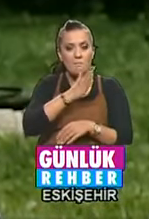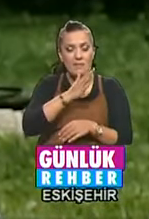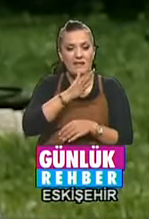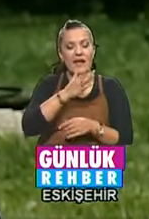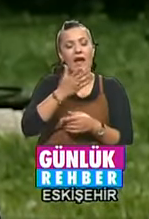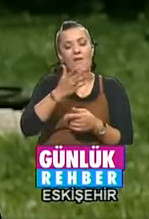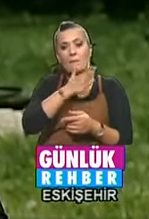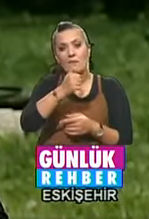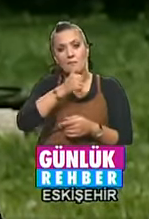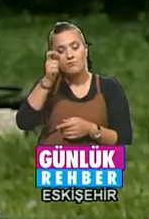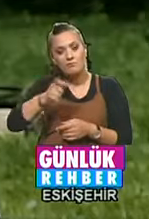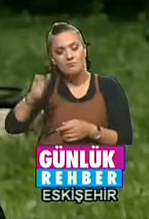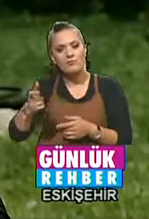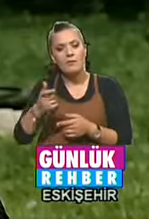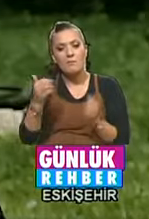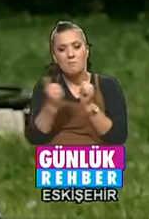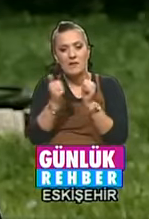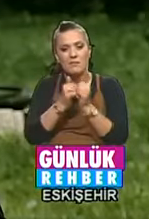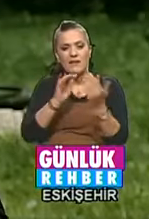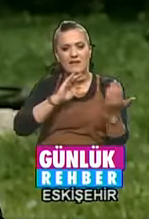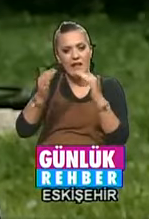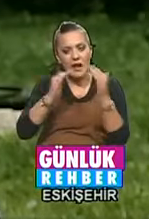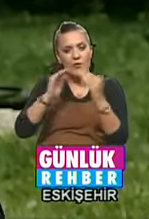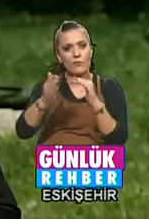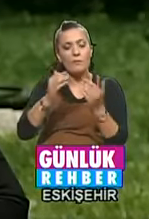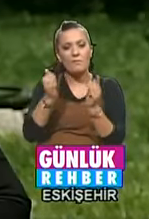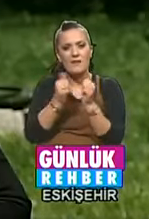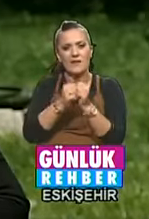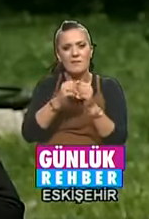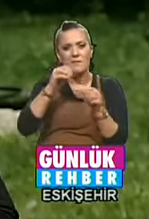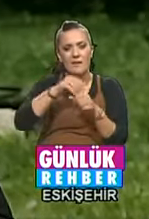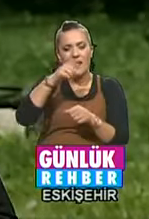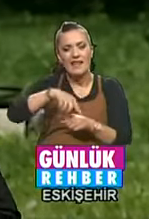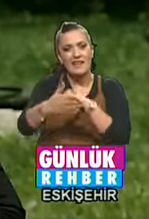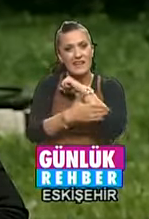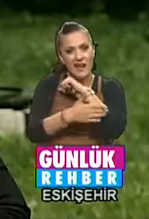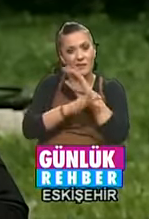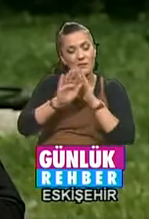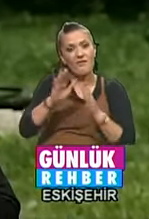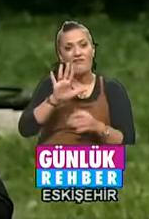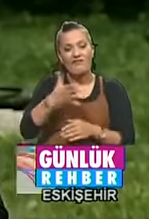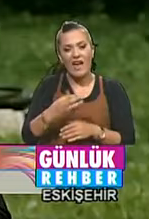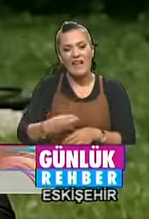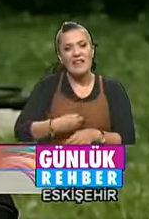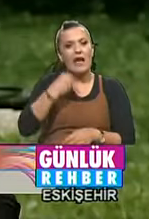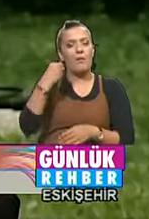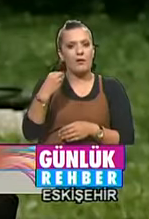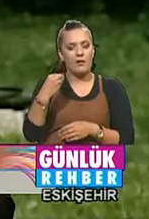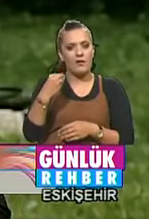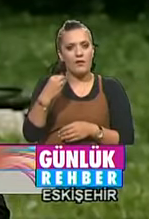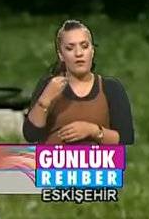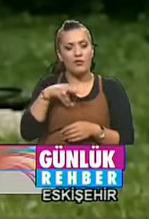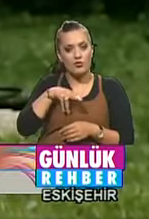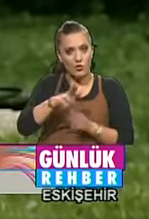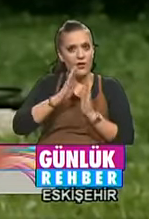mutasavvıflar birbirine dayanıyordu. Birbirinin himmetiyle veya ilhamıyla